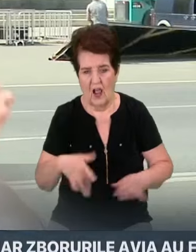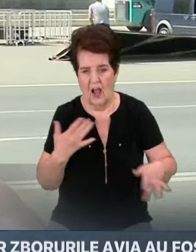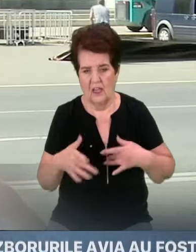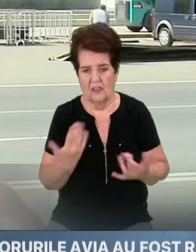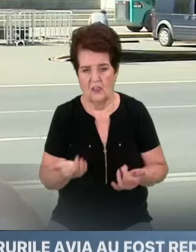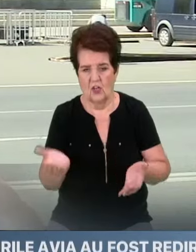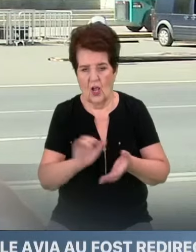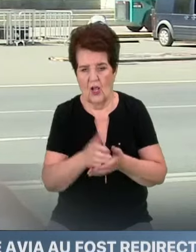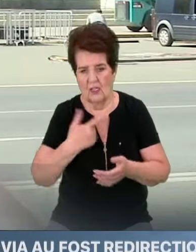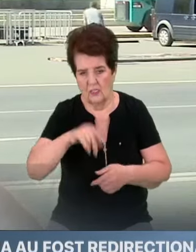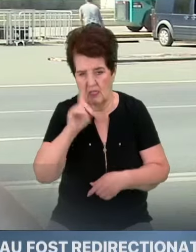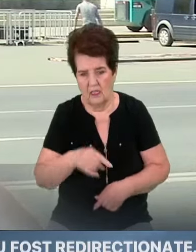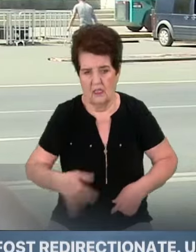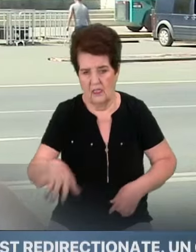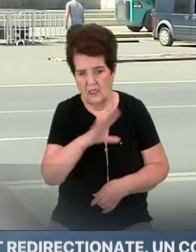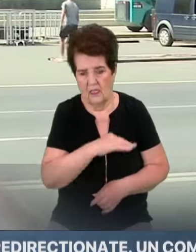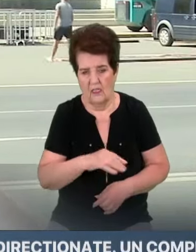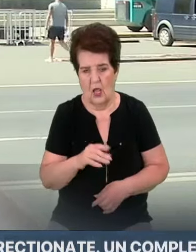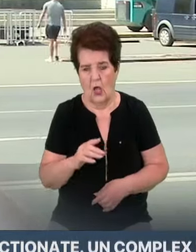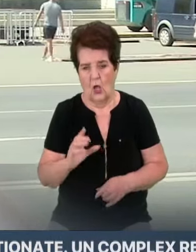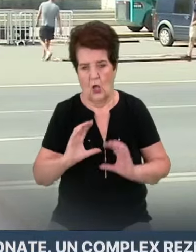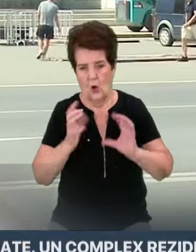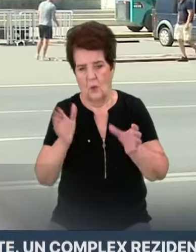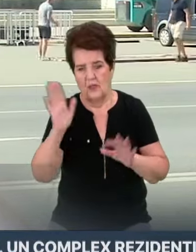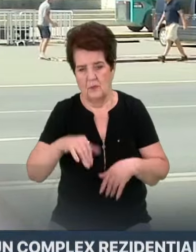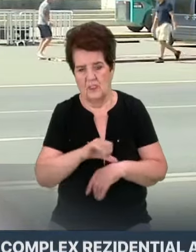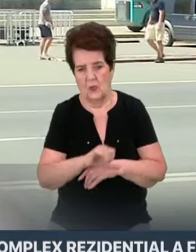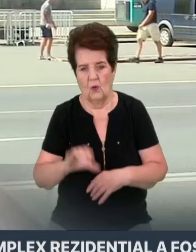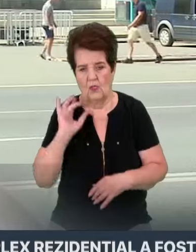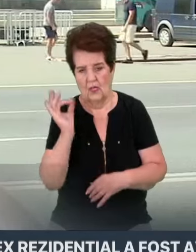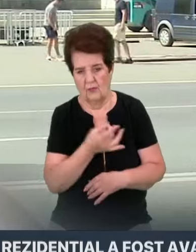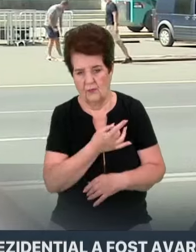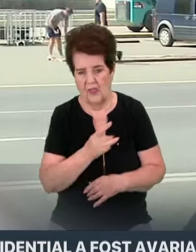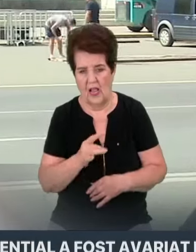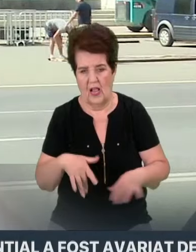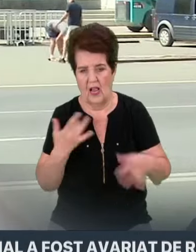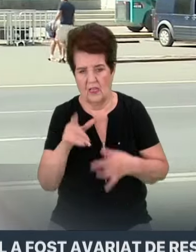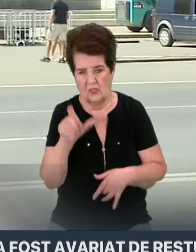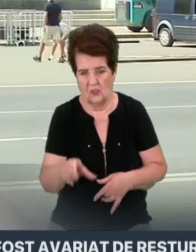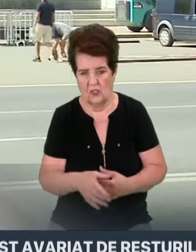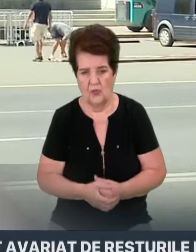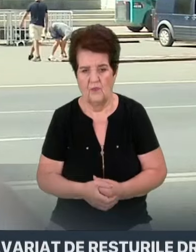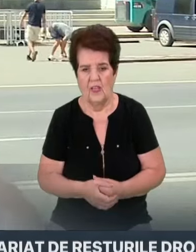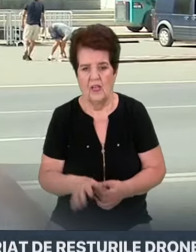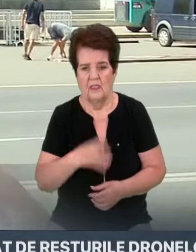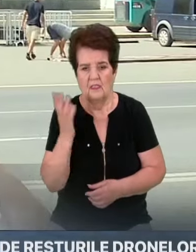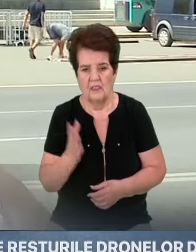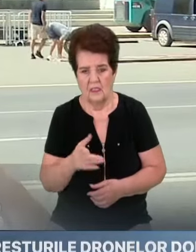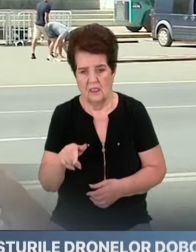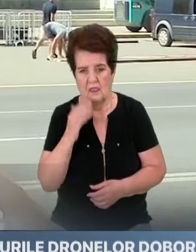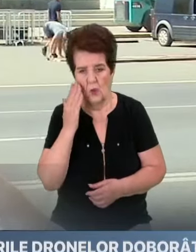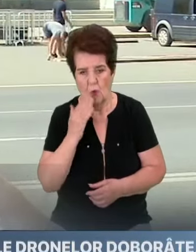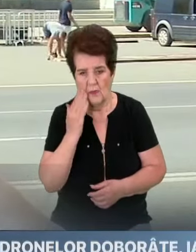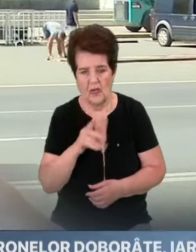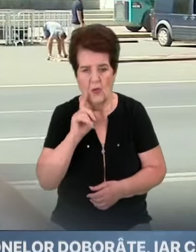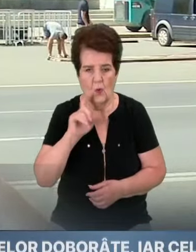lumea atât în Republica Moldova cât și peste hotare. Surprizele acestui spectacol deosebit sunt artiștii invitați din România și